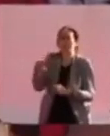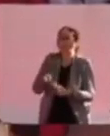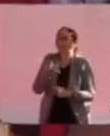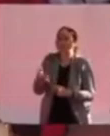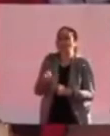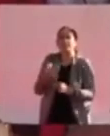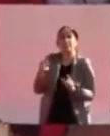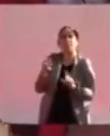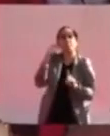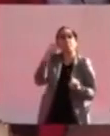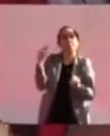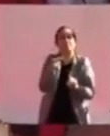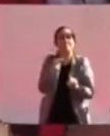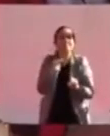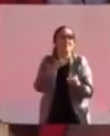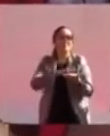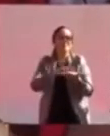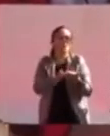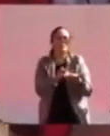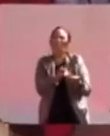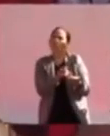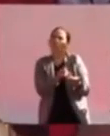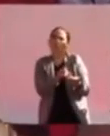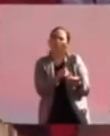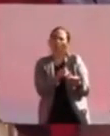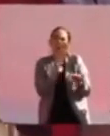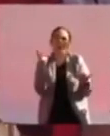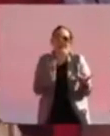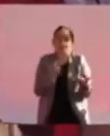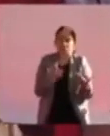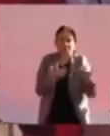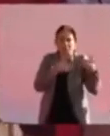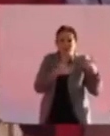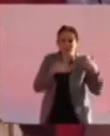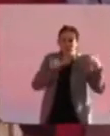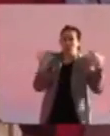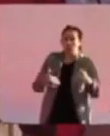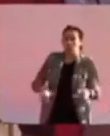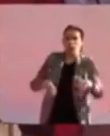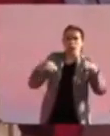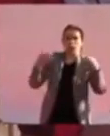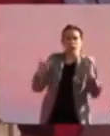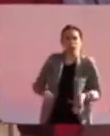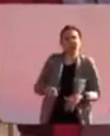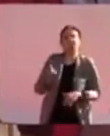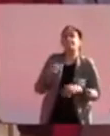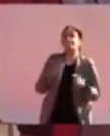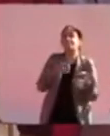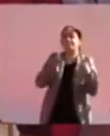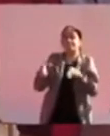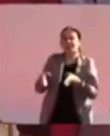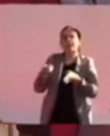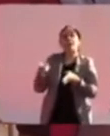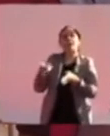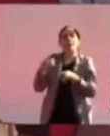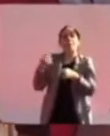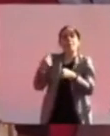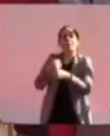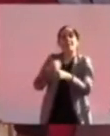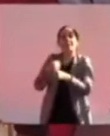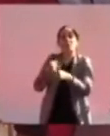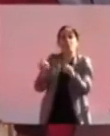dei reparti in cui prendiamo servizio passando amici a generale l'ingresso soffre delle stesse